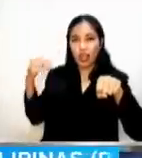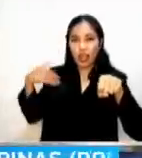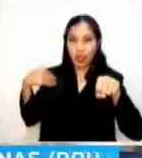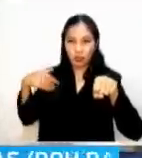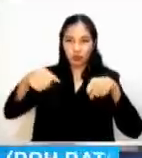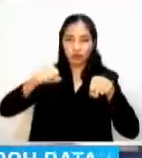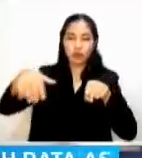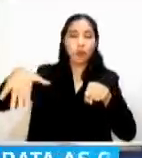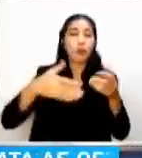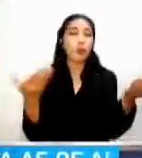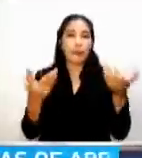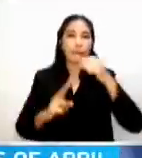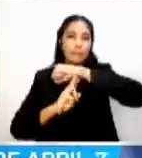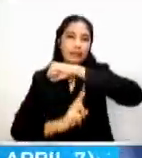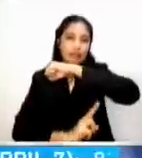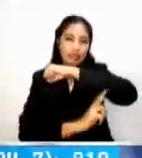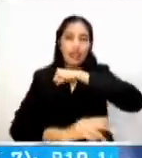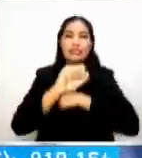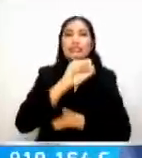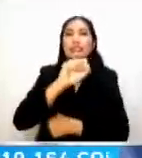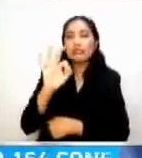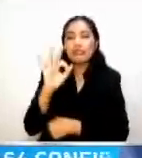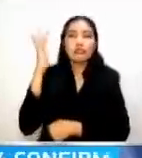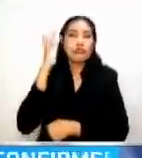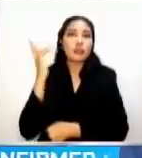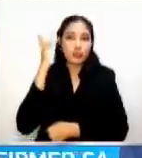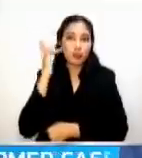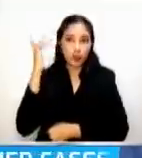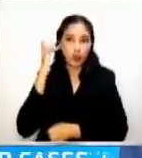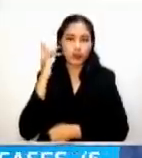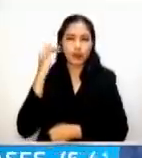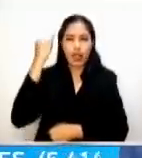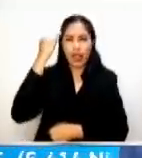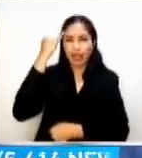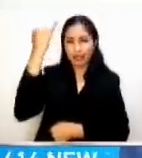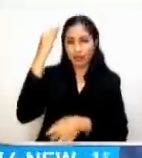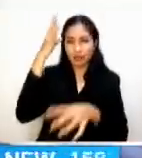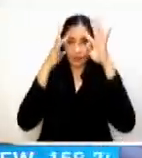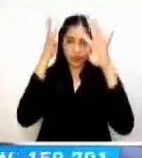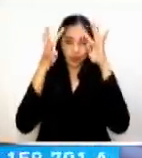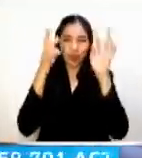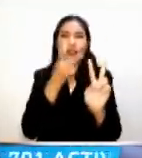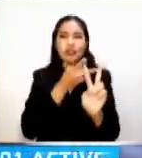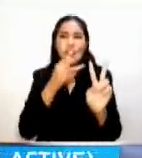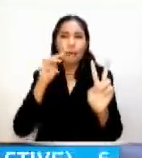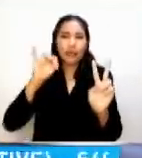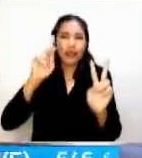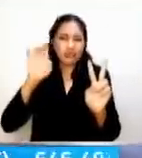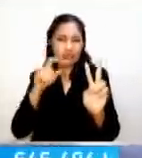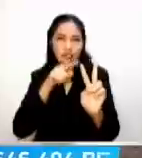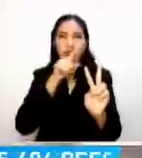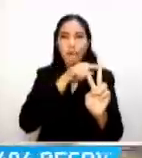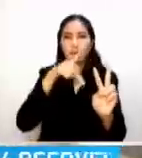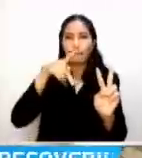Bridge sa San Francisco, California. Konsepto raw ni na Mike Arcega at Paolo Asuncion na kapamahilig sa motorsiklo